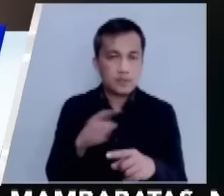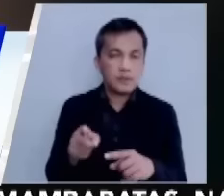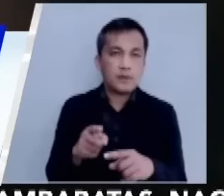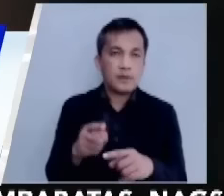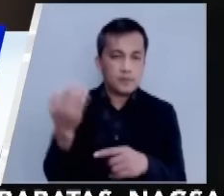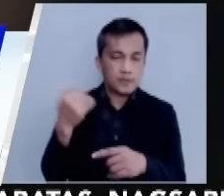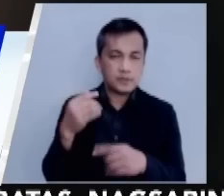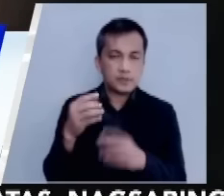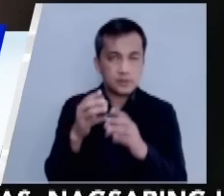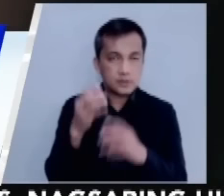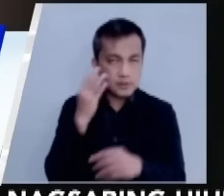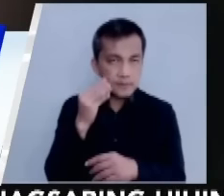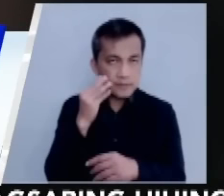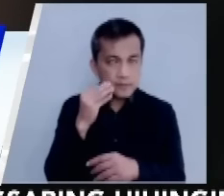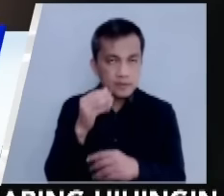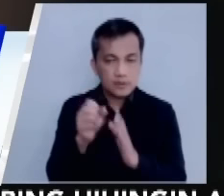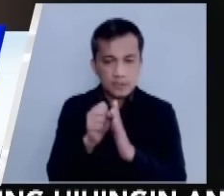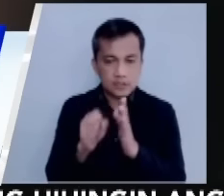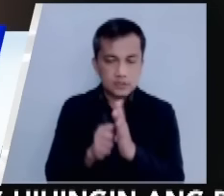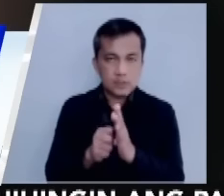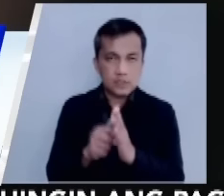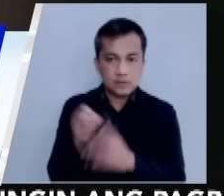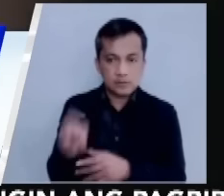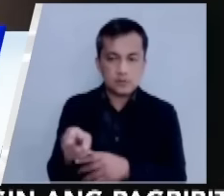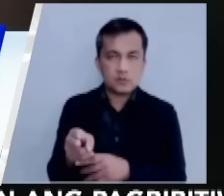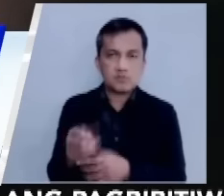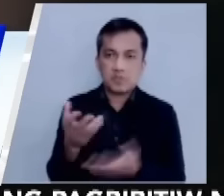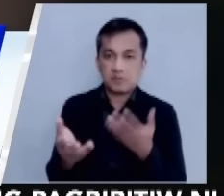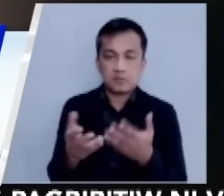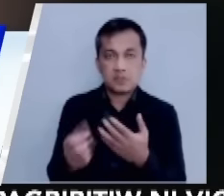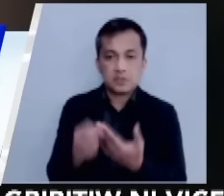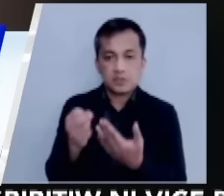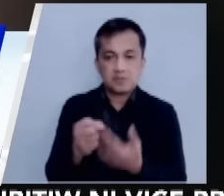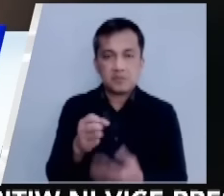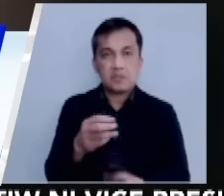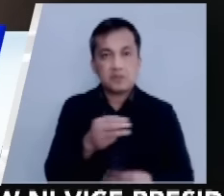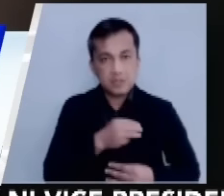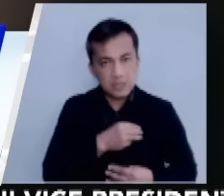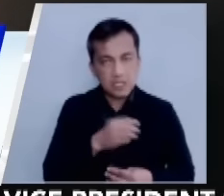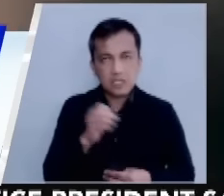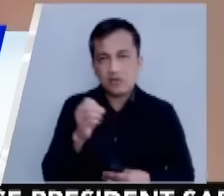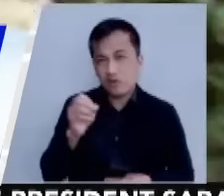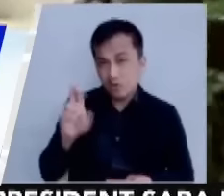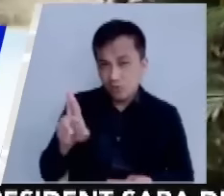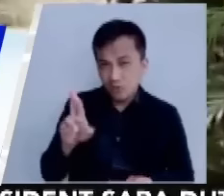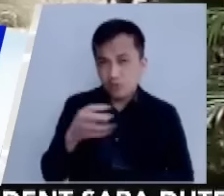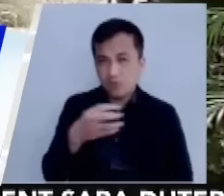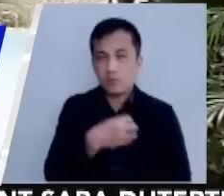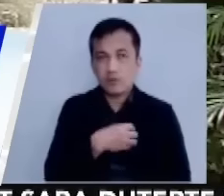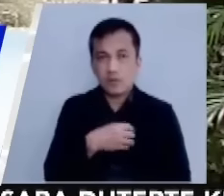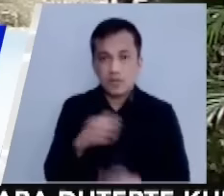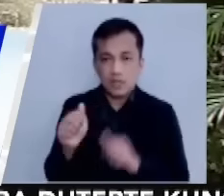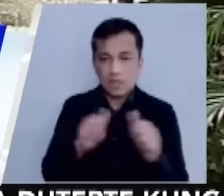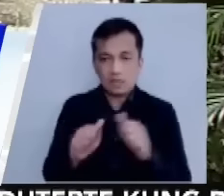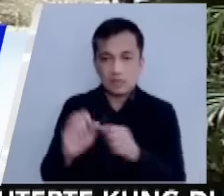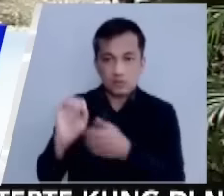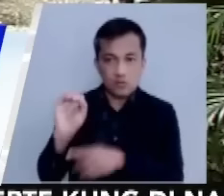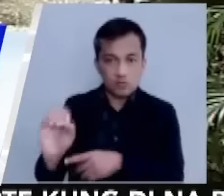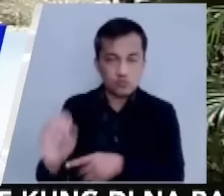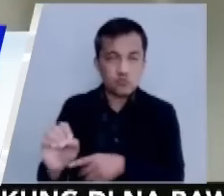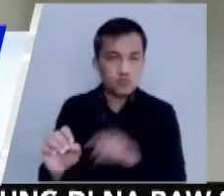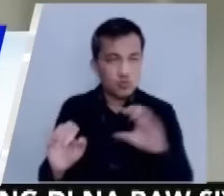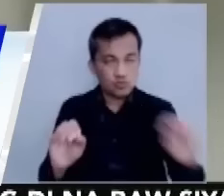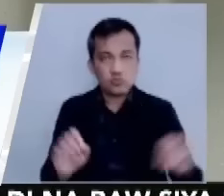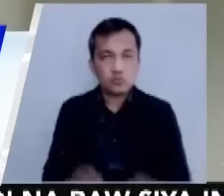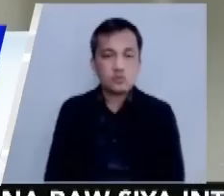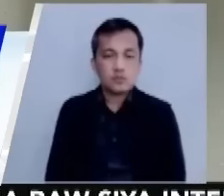sanction. This could be simply military units or police units acting on their own. Nakikipag-ugnayan na mga kaanak